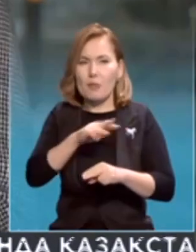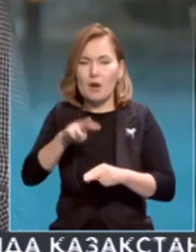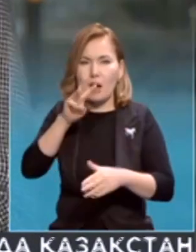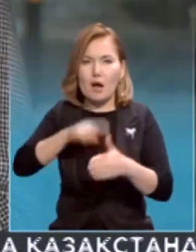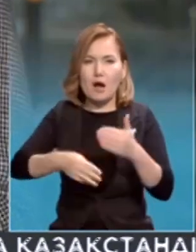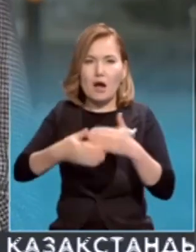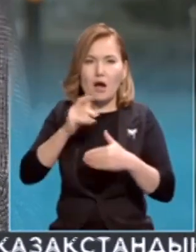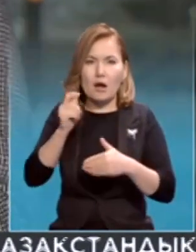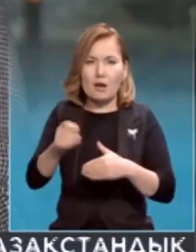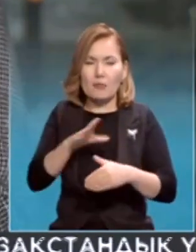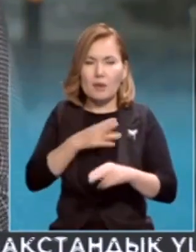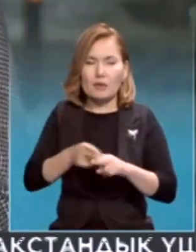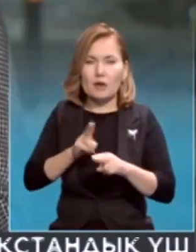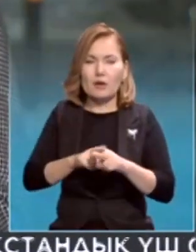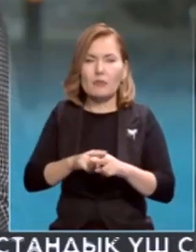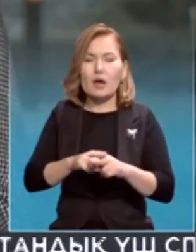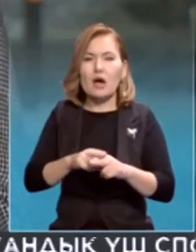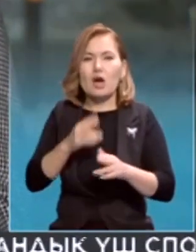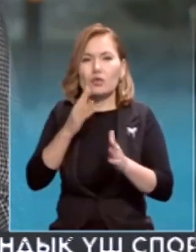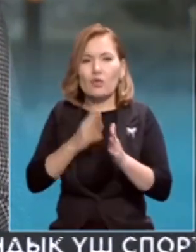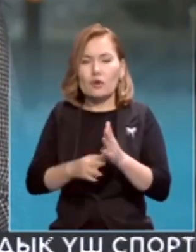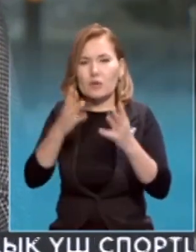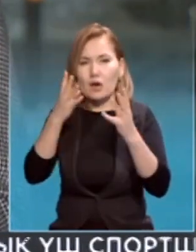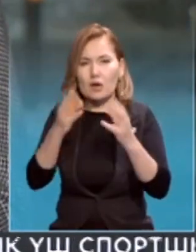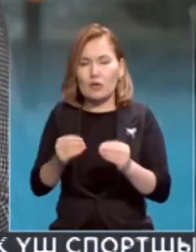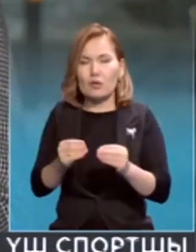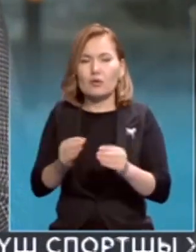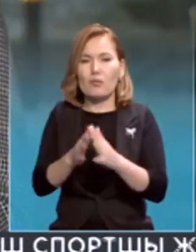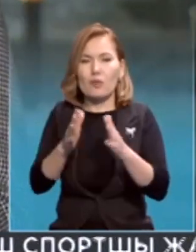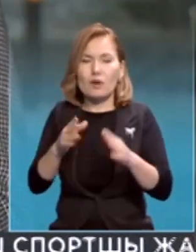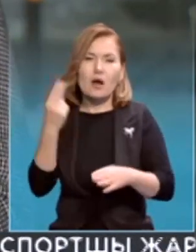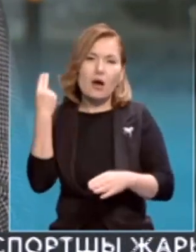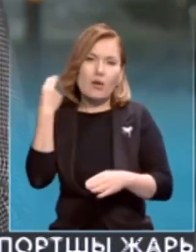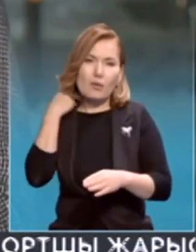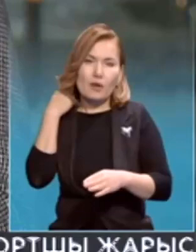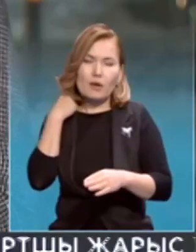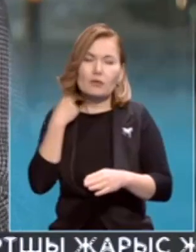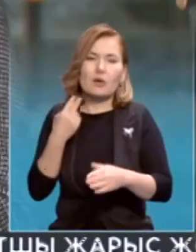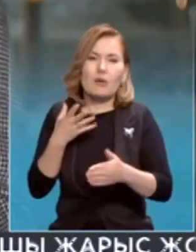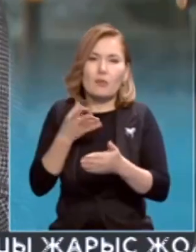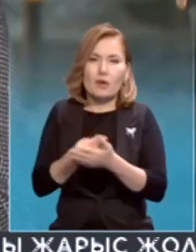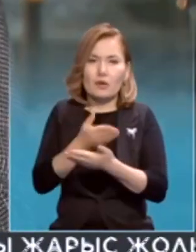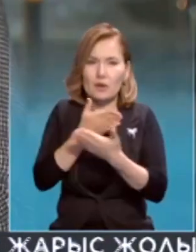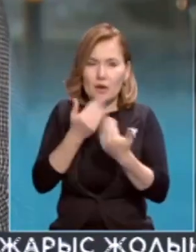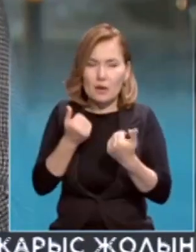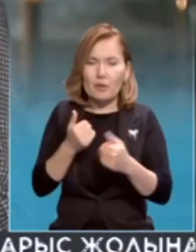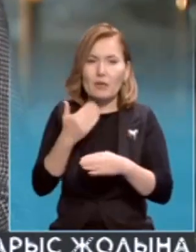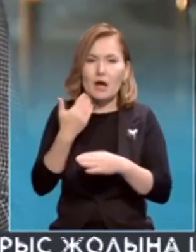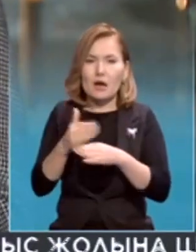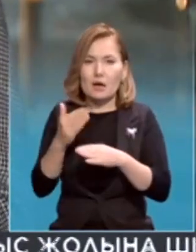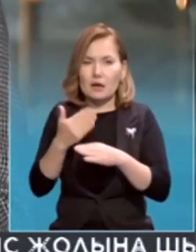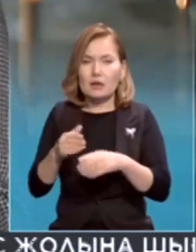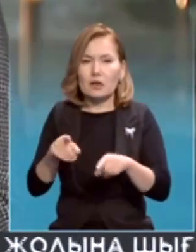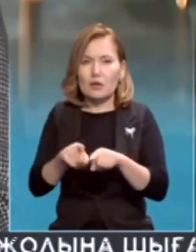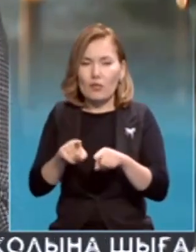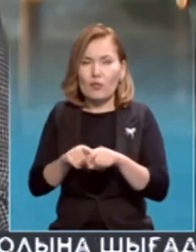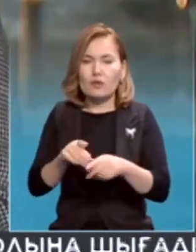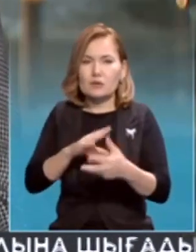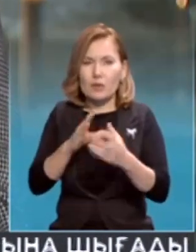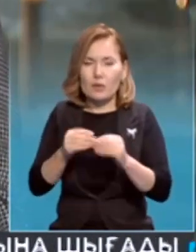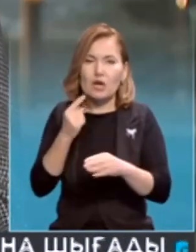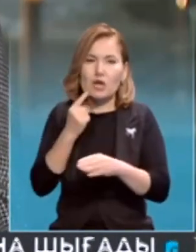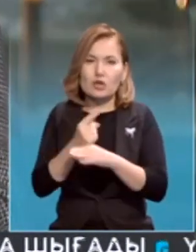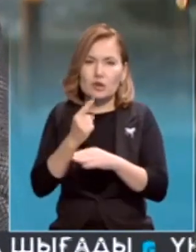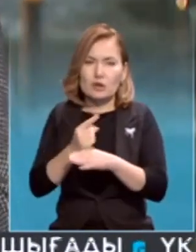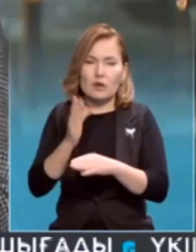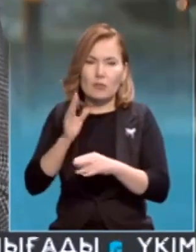айыппул салынган. Энди 90 күндөн аса карызын кайтармай жүргөн борушкерлерге кредитти шектеу тетиги енгизилүү мүмкүн. Президент